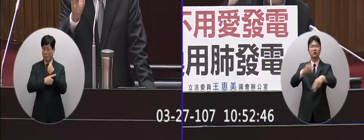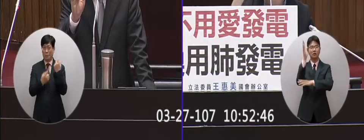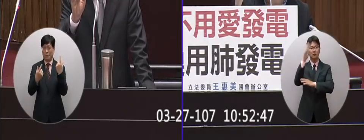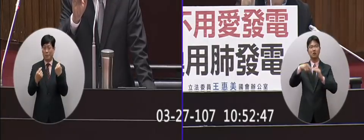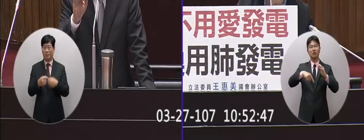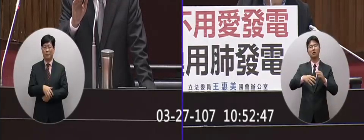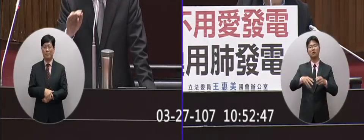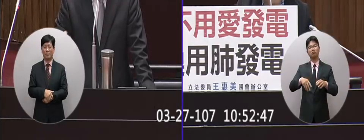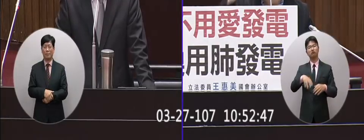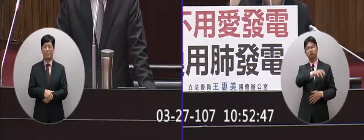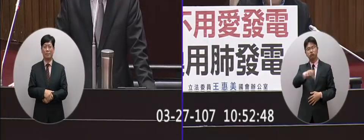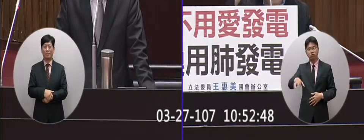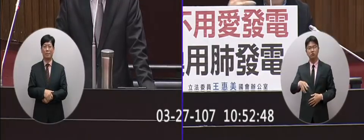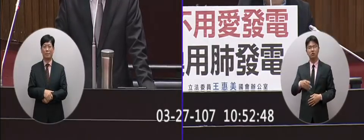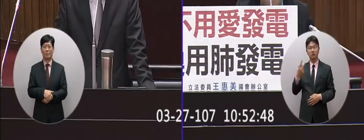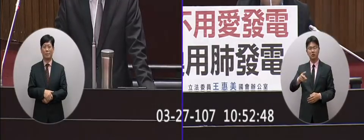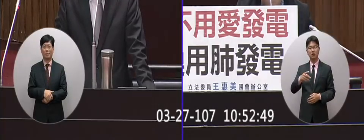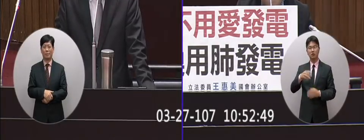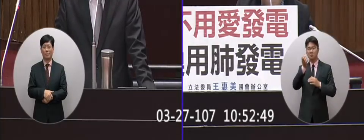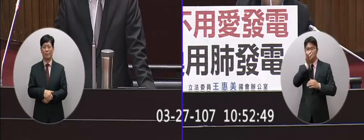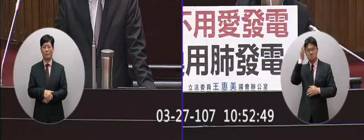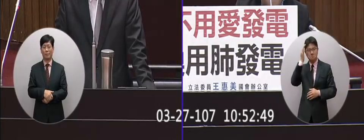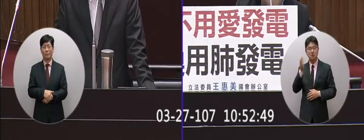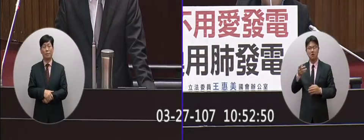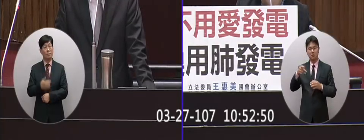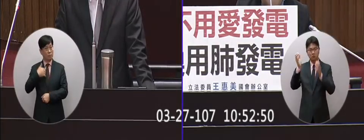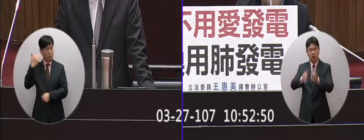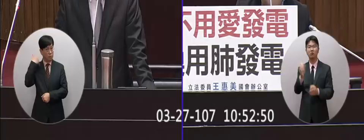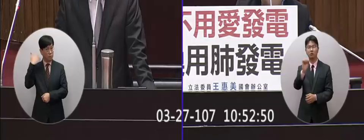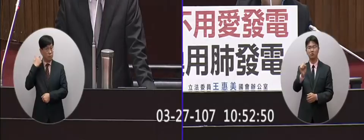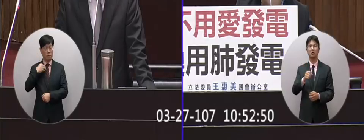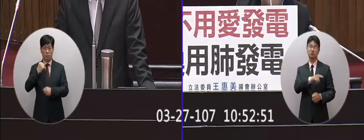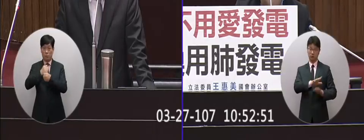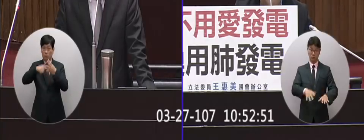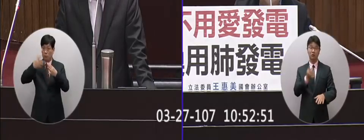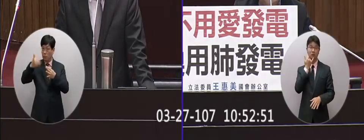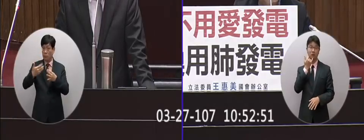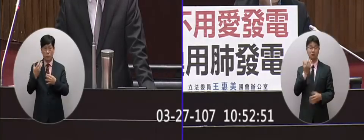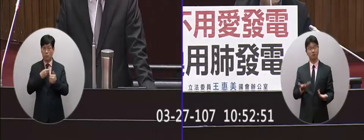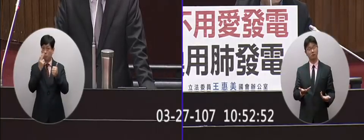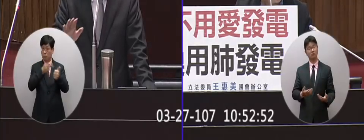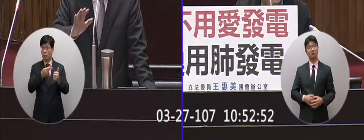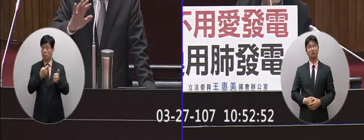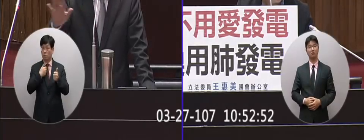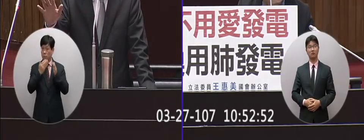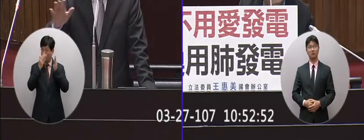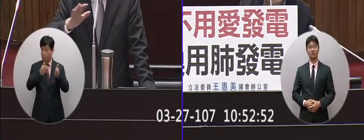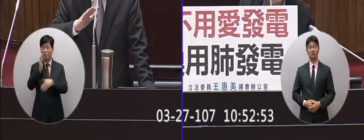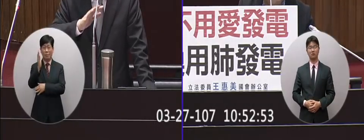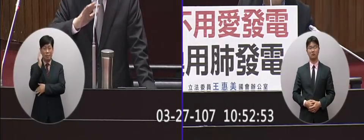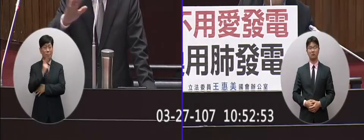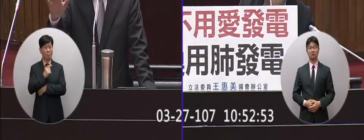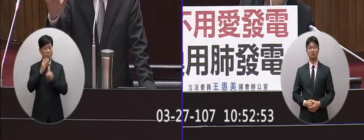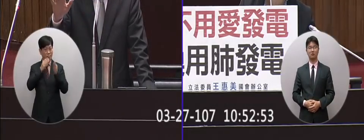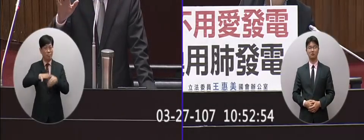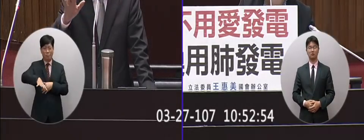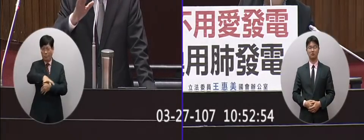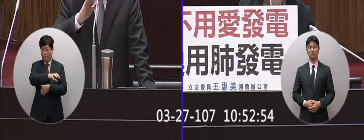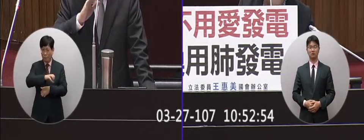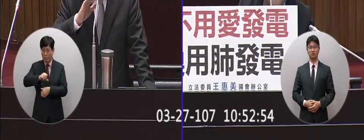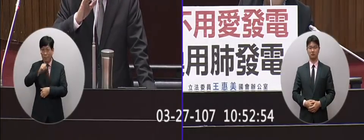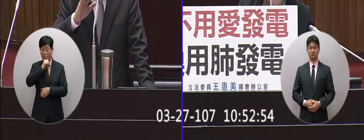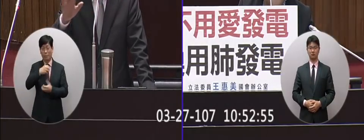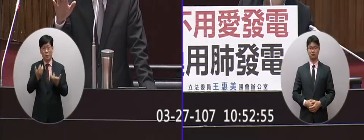蓝莓，现在你当院长继续给他盖蓝莓。 我当初当干事长的时候没有，我是针对政府要针对所有